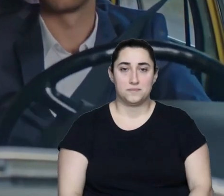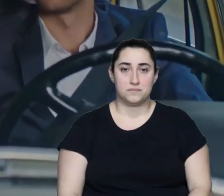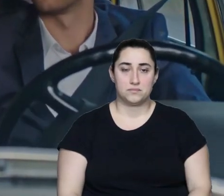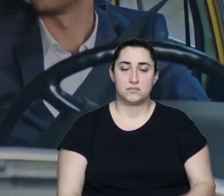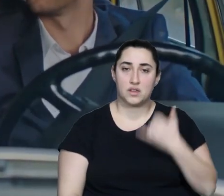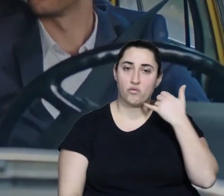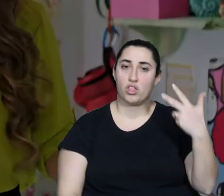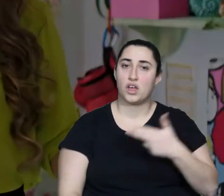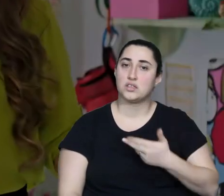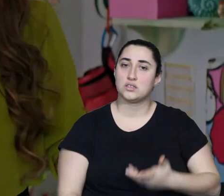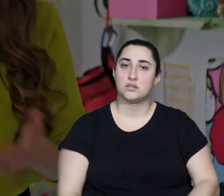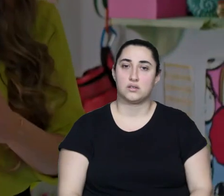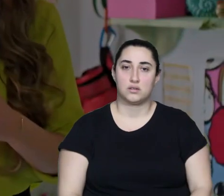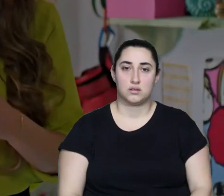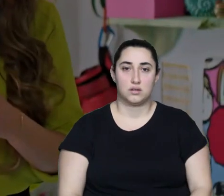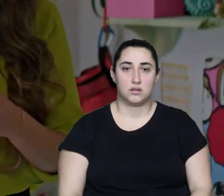Kesildi ya la.